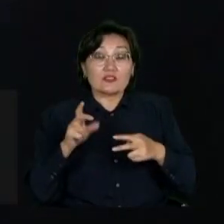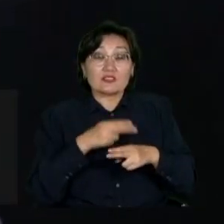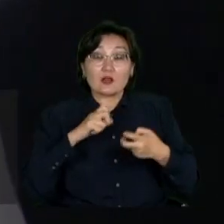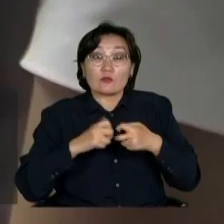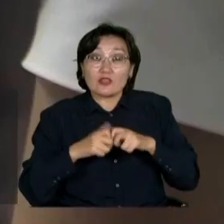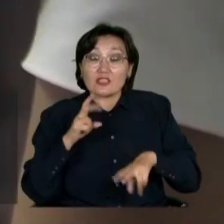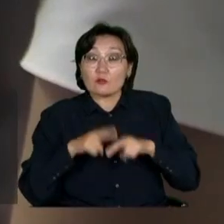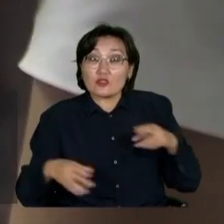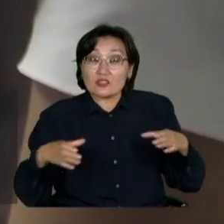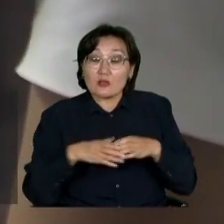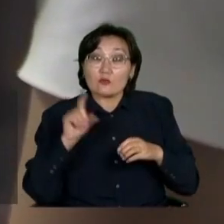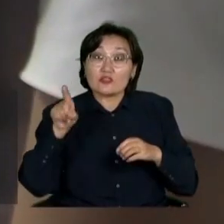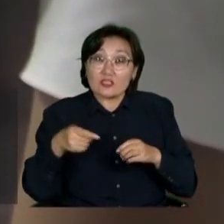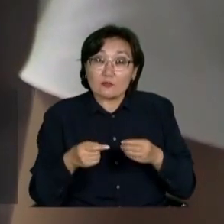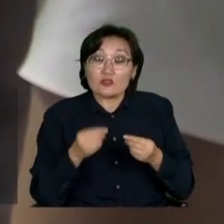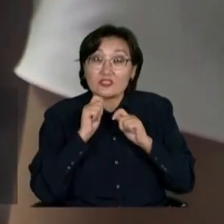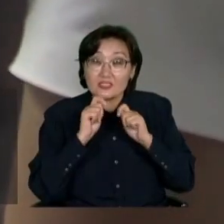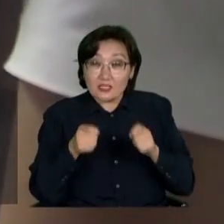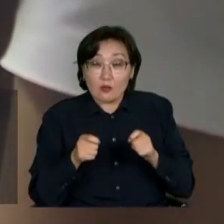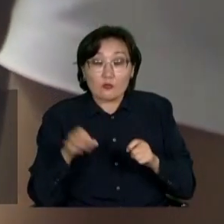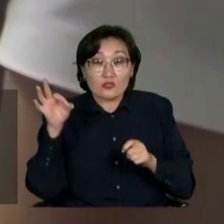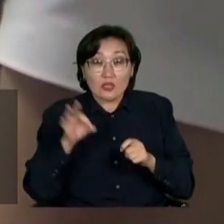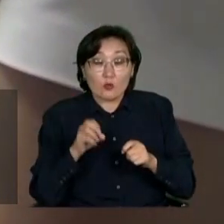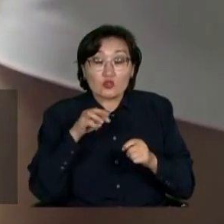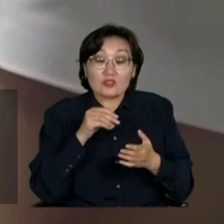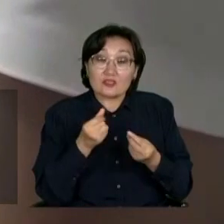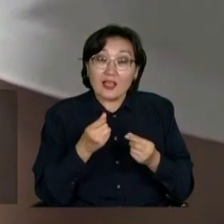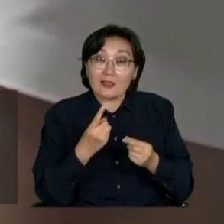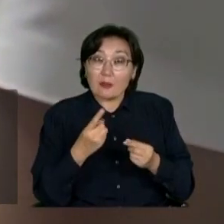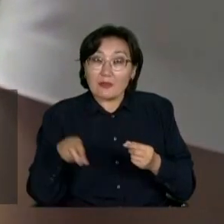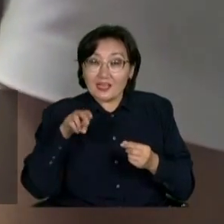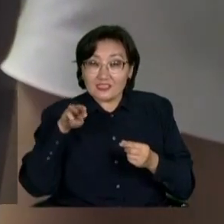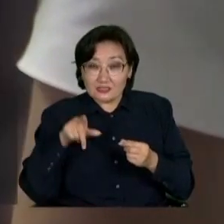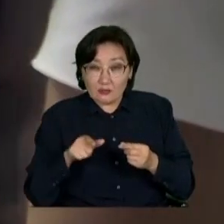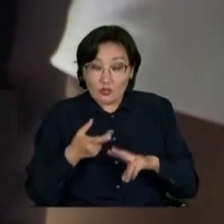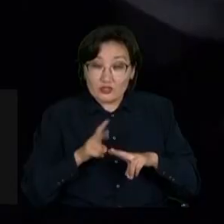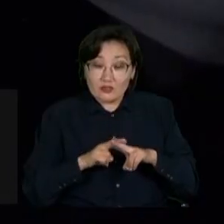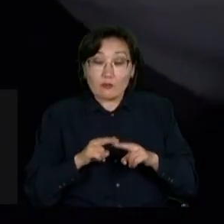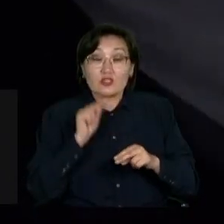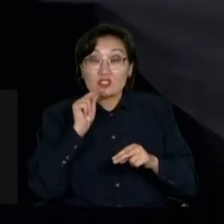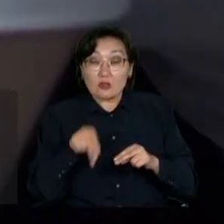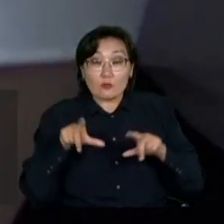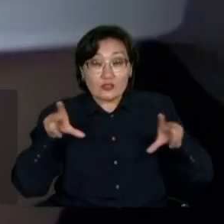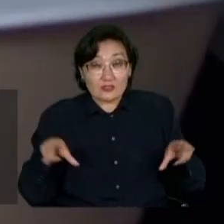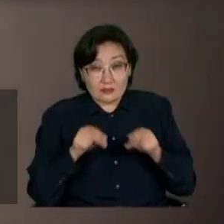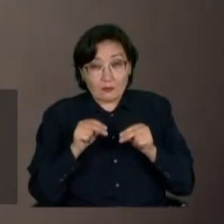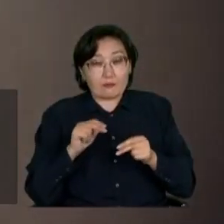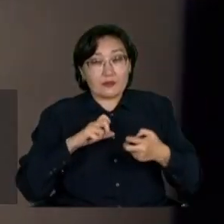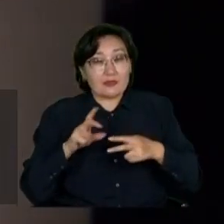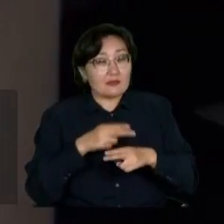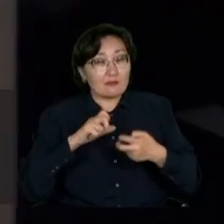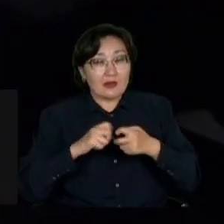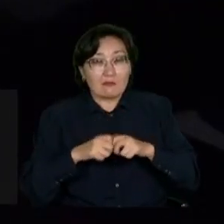строительство с компанией требовали награды в виде процента от суммы 1 млрд тенге за это подозреваемый обещал беспрепятственное